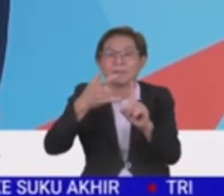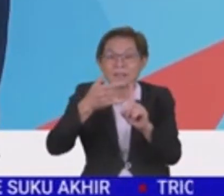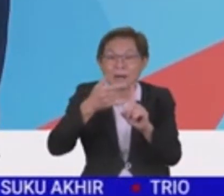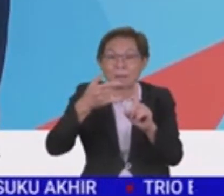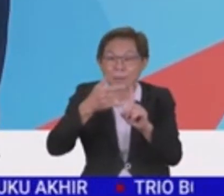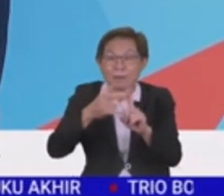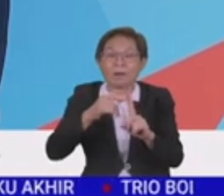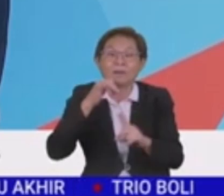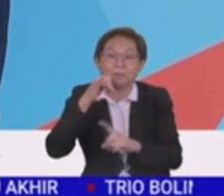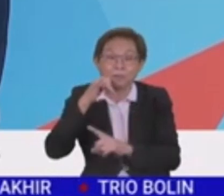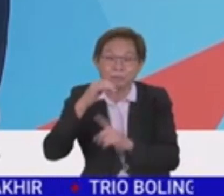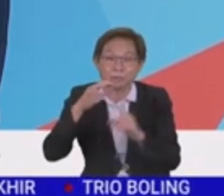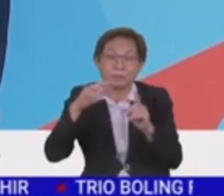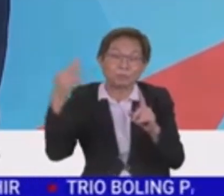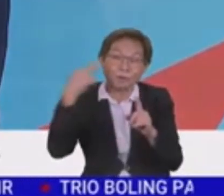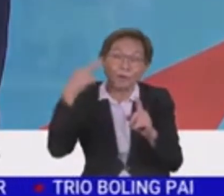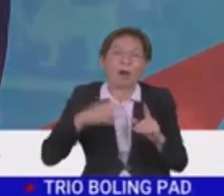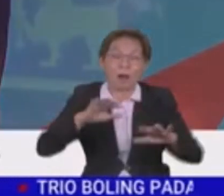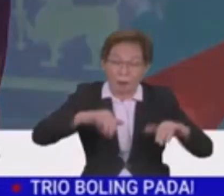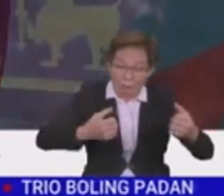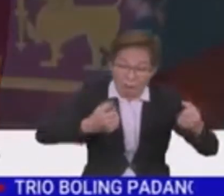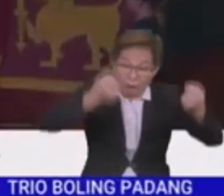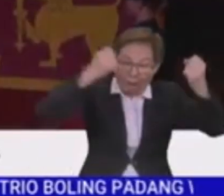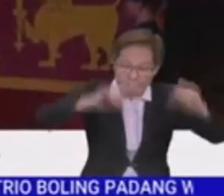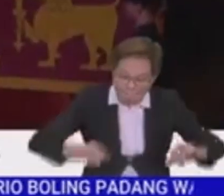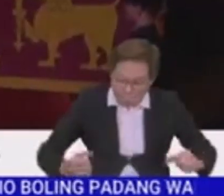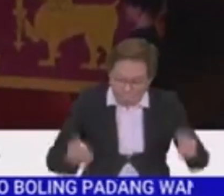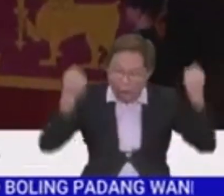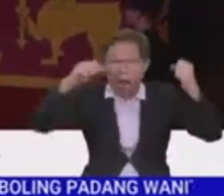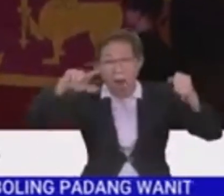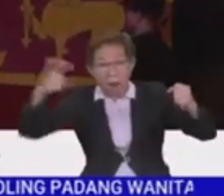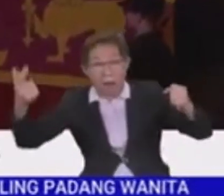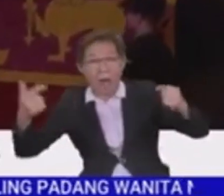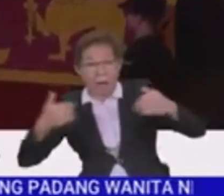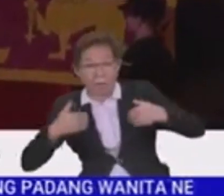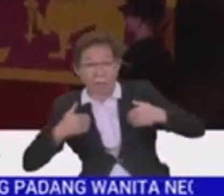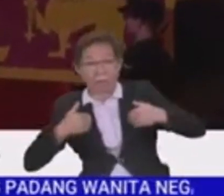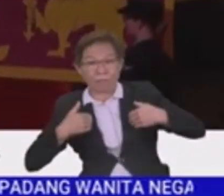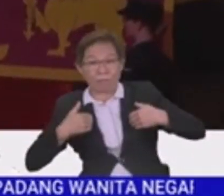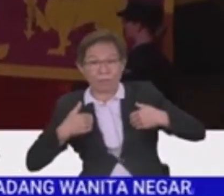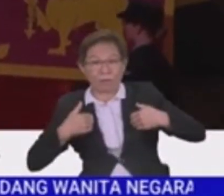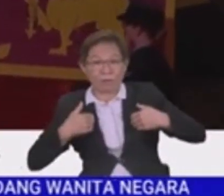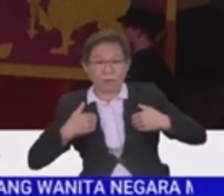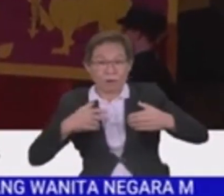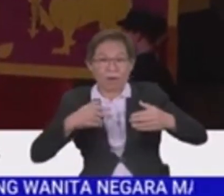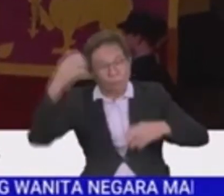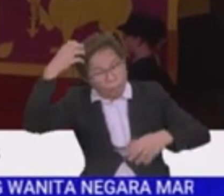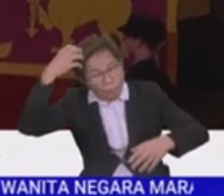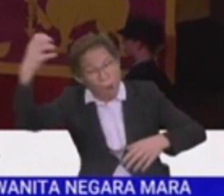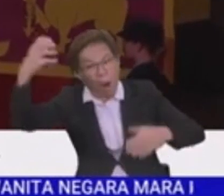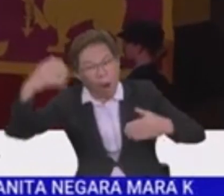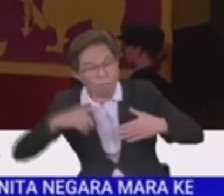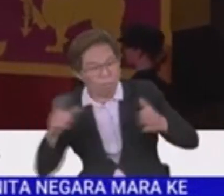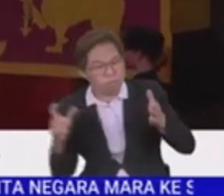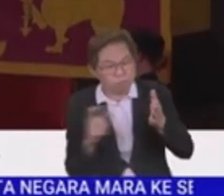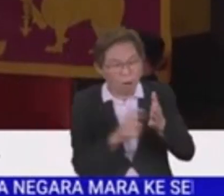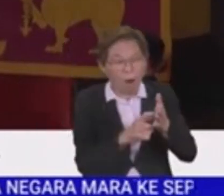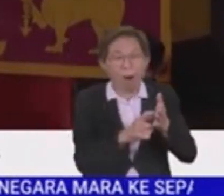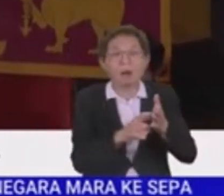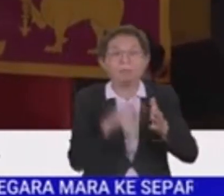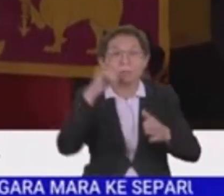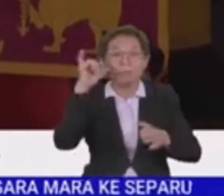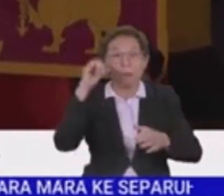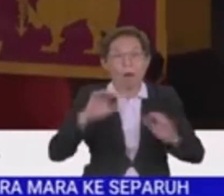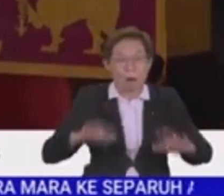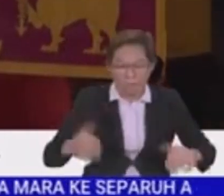tambahnya selai angka berat truk Dalam pertimbangan ke dalam senarai suka interaksi elah Supra sepak takraw sebel ini angkat